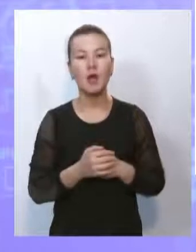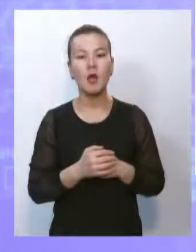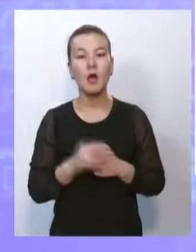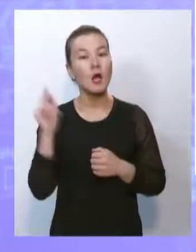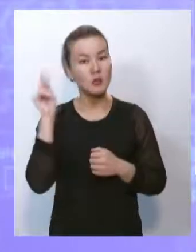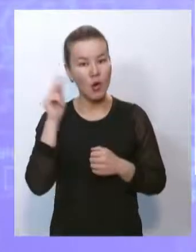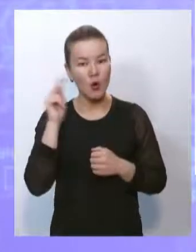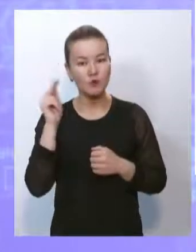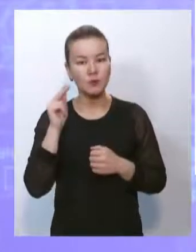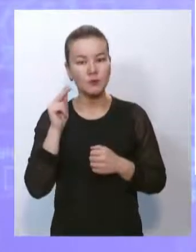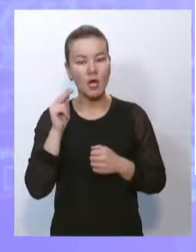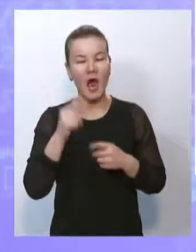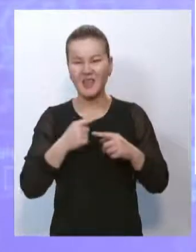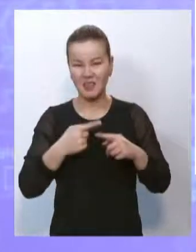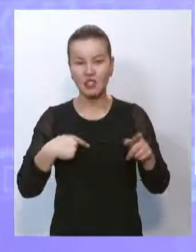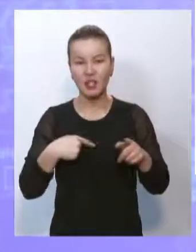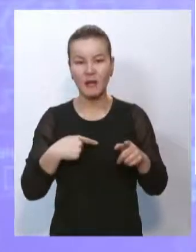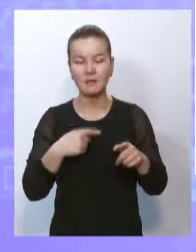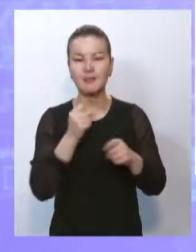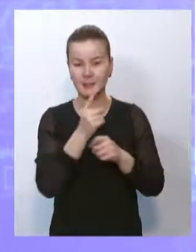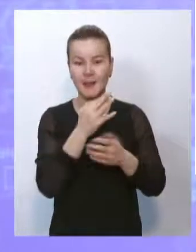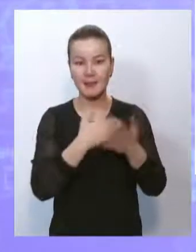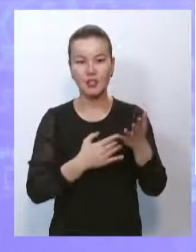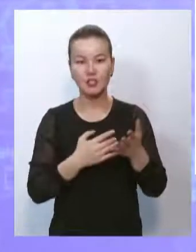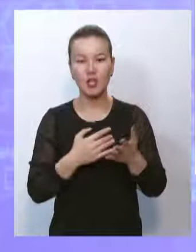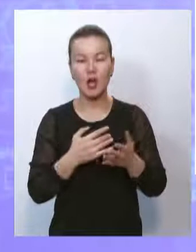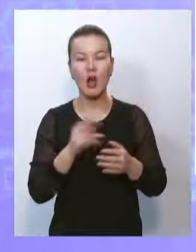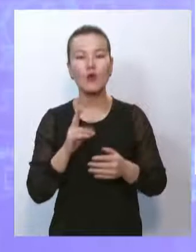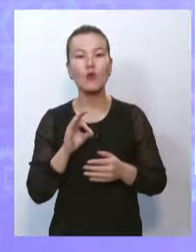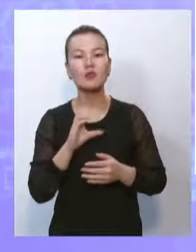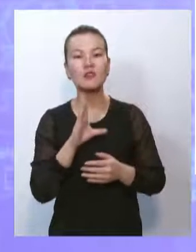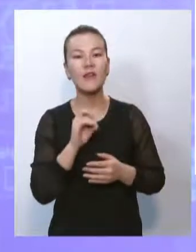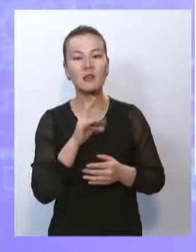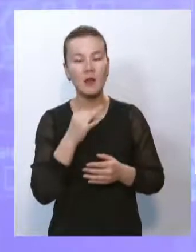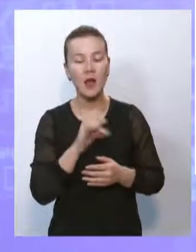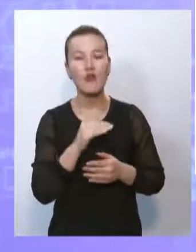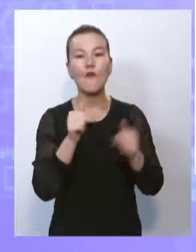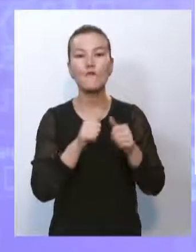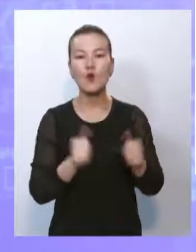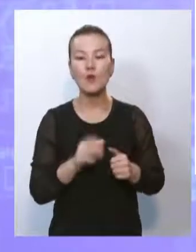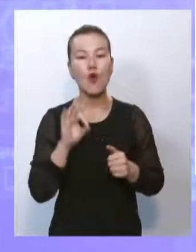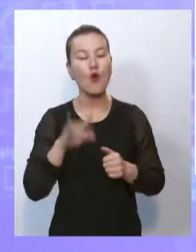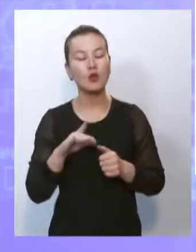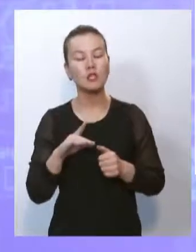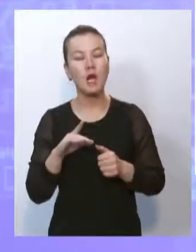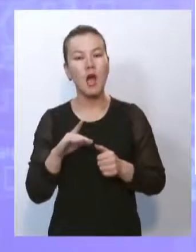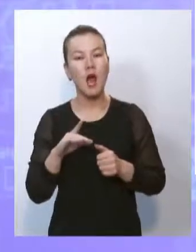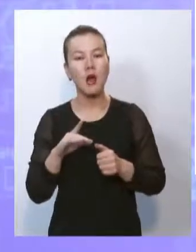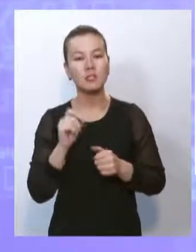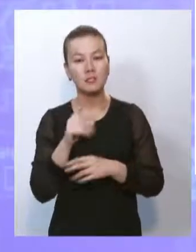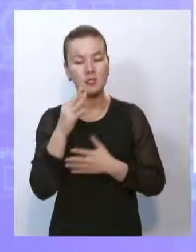но вся отличает задачи в косвенной форме от задач в прямой